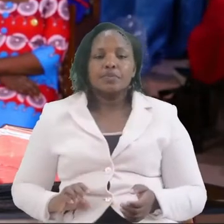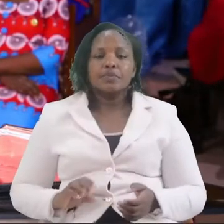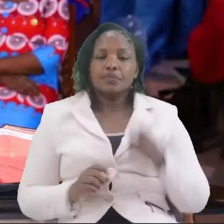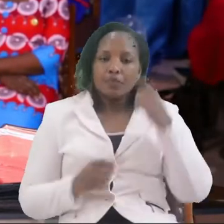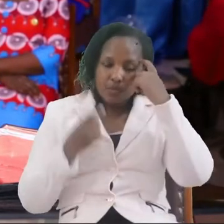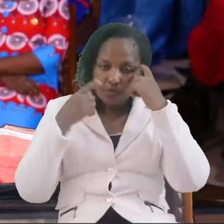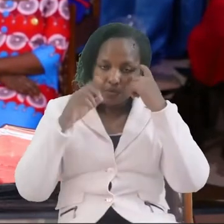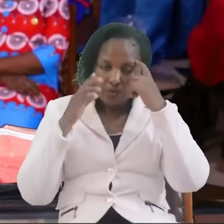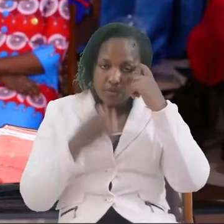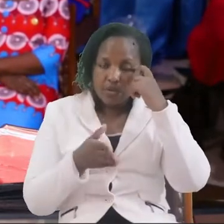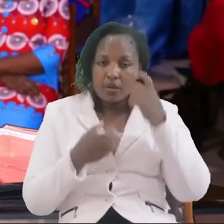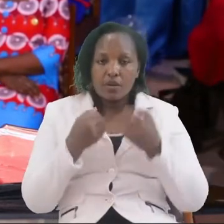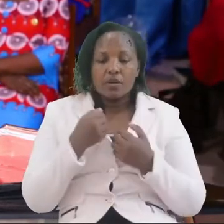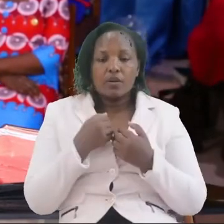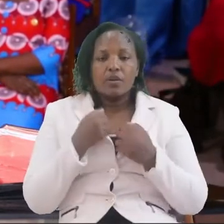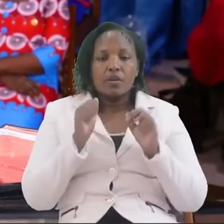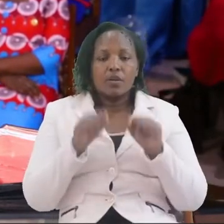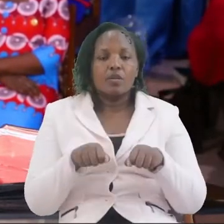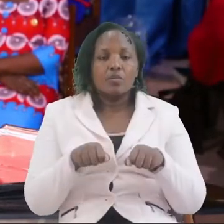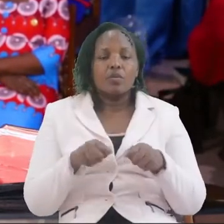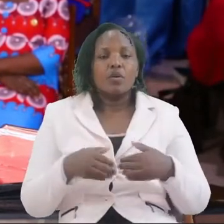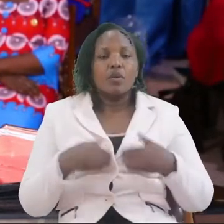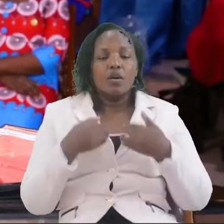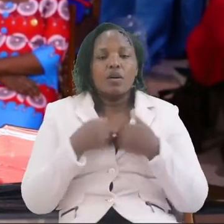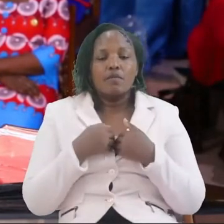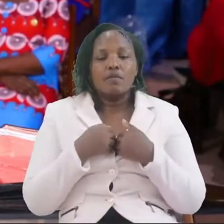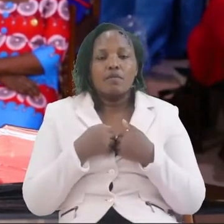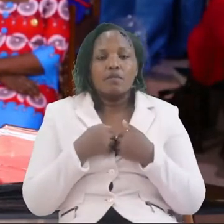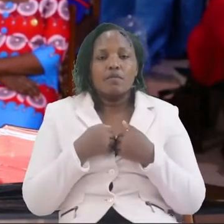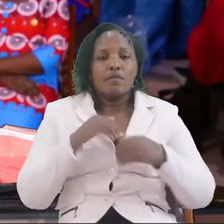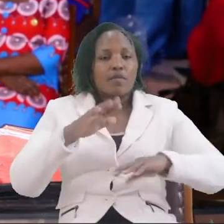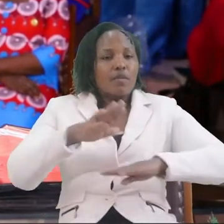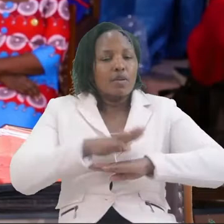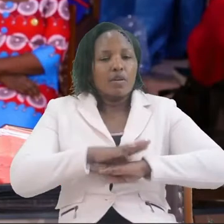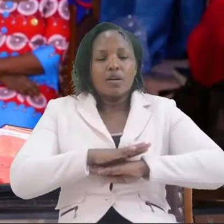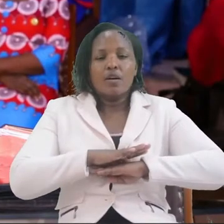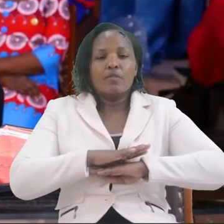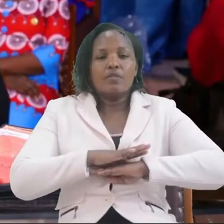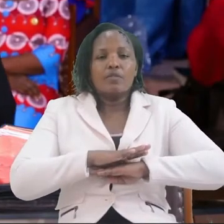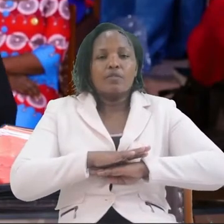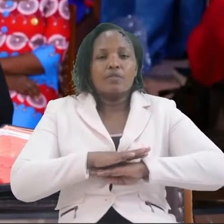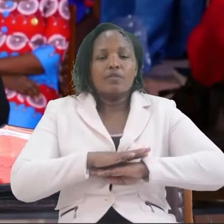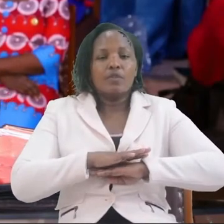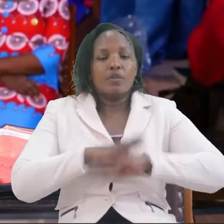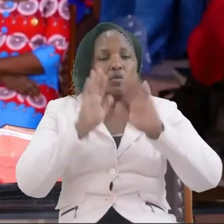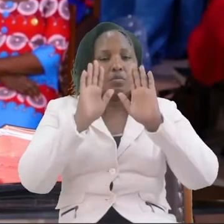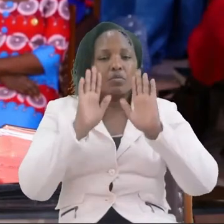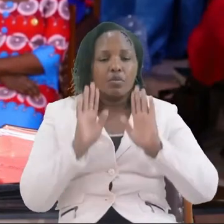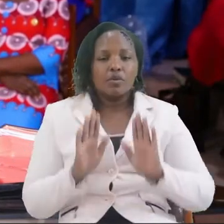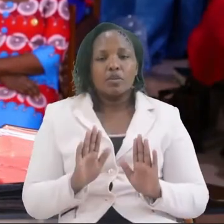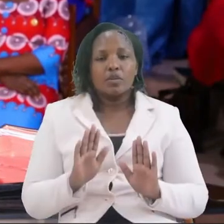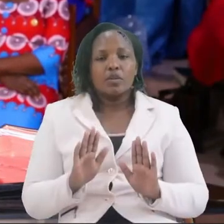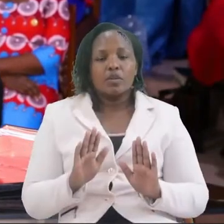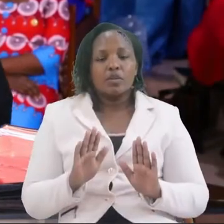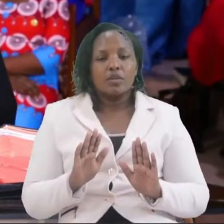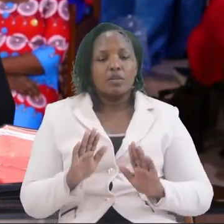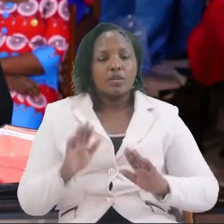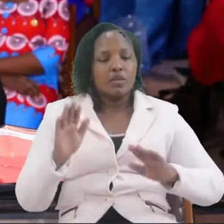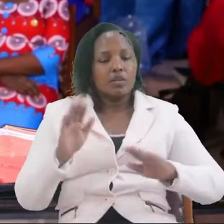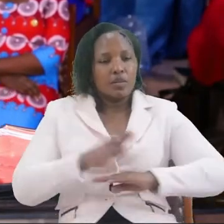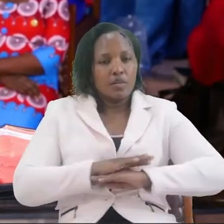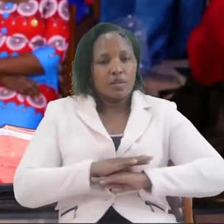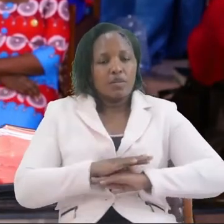sababu hapo ndiye tunaweza kupata kuridhika, kule ambapo ni kwa maana kule